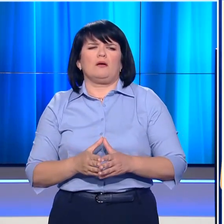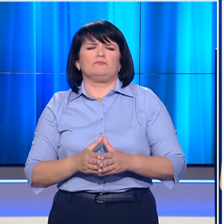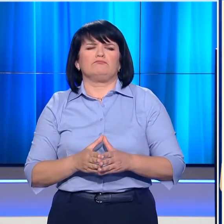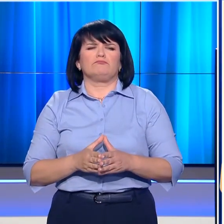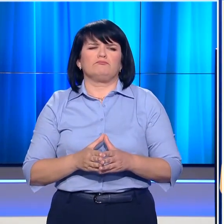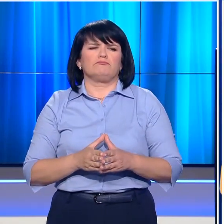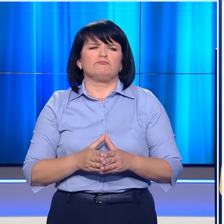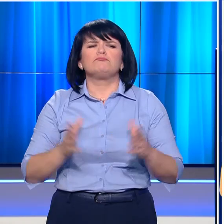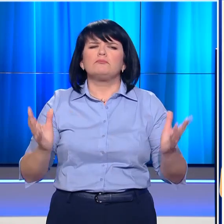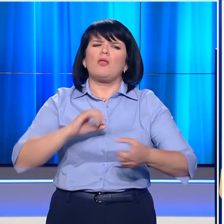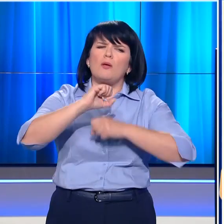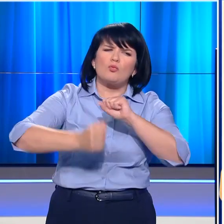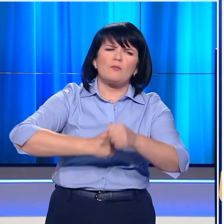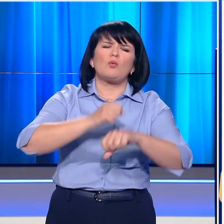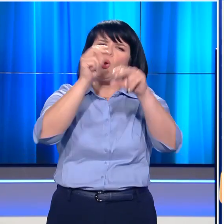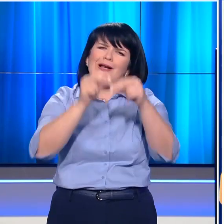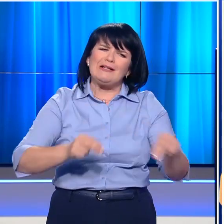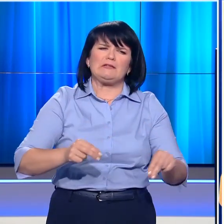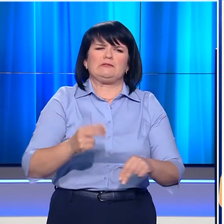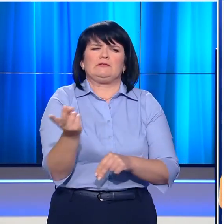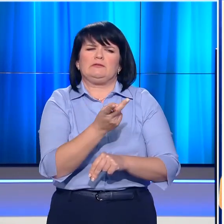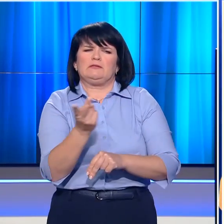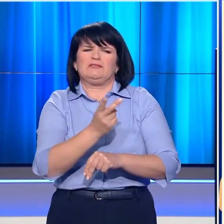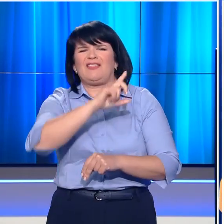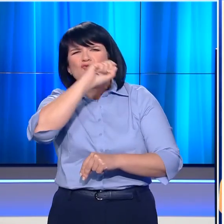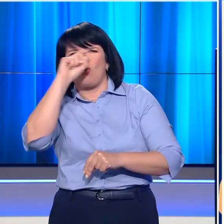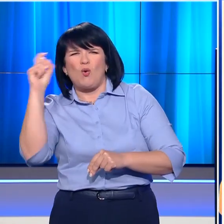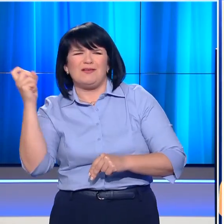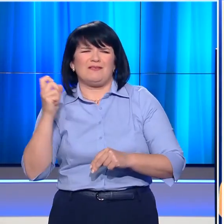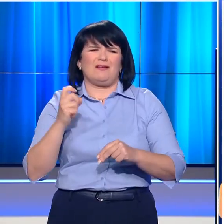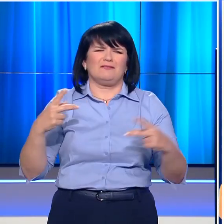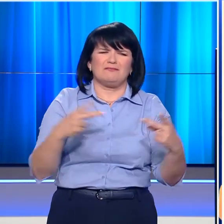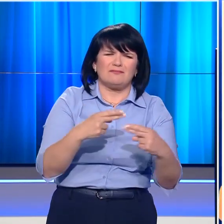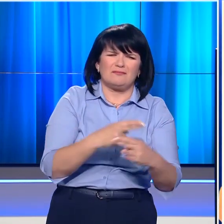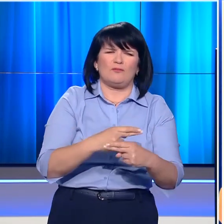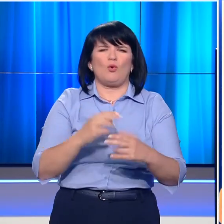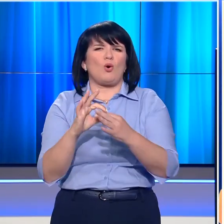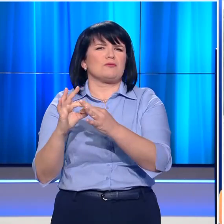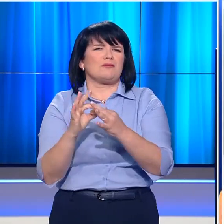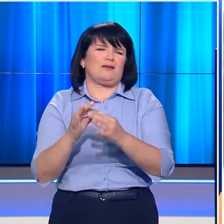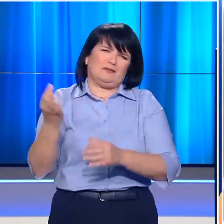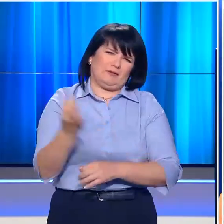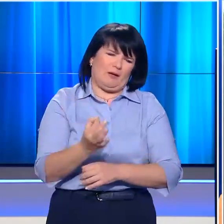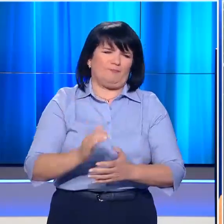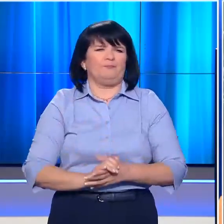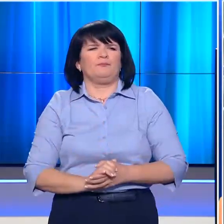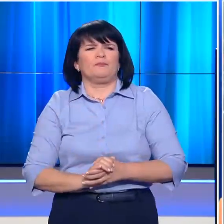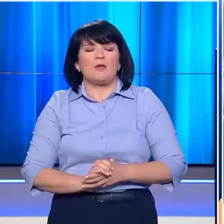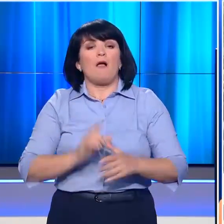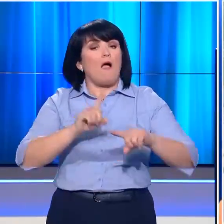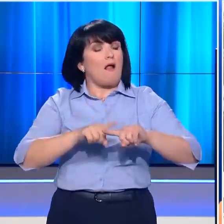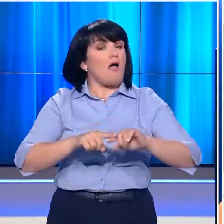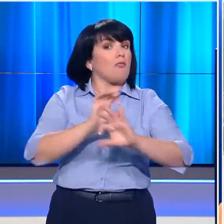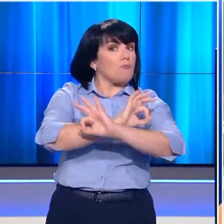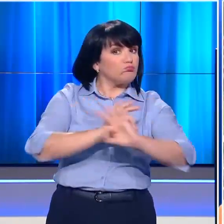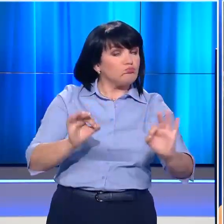Greece. To try to solve the current difficulties and improve our relations. Η Ελλάδα είναι έτοιμη για διαπραγματεύσεις